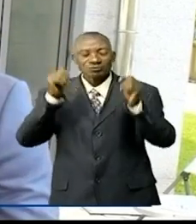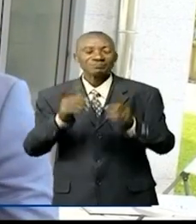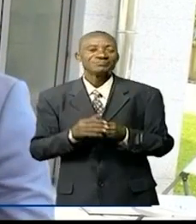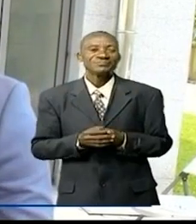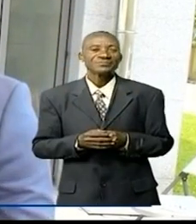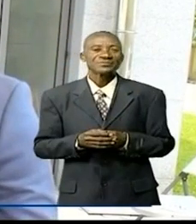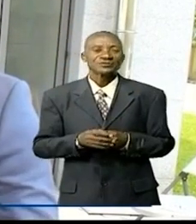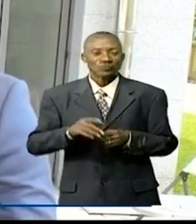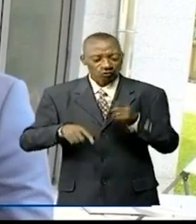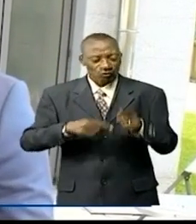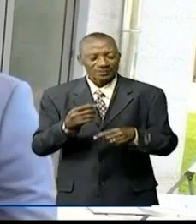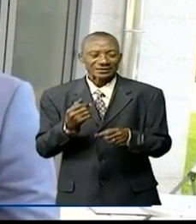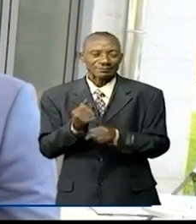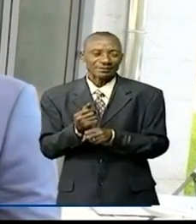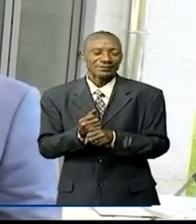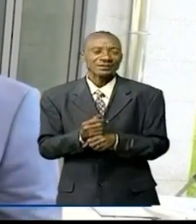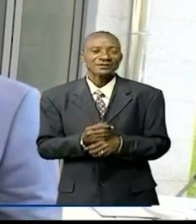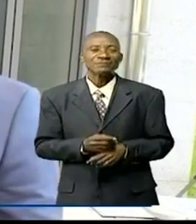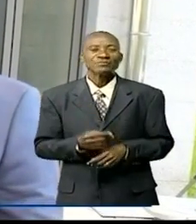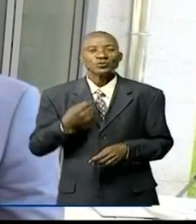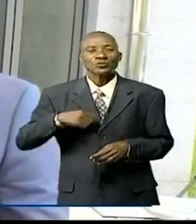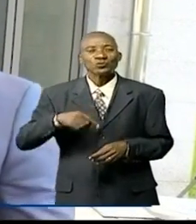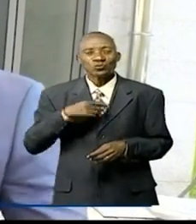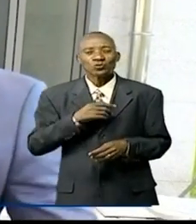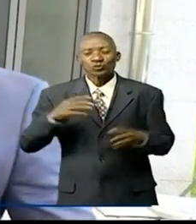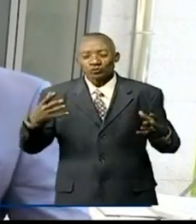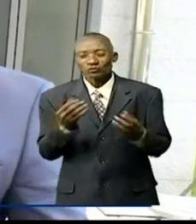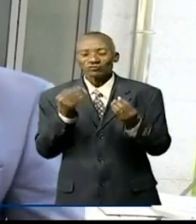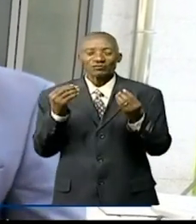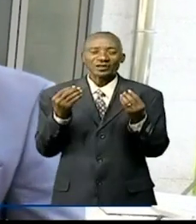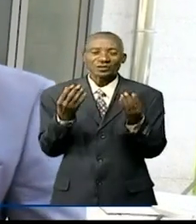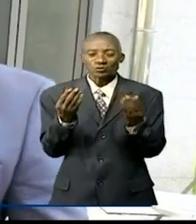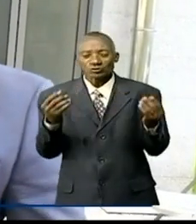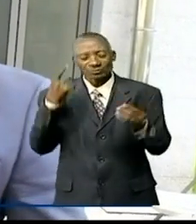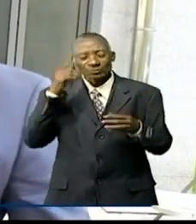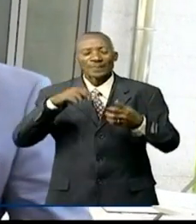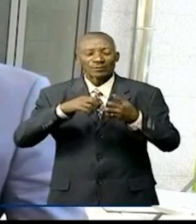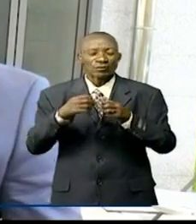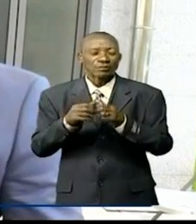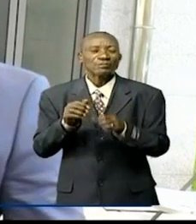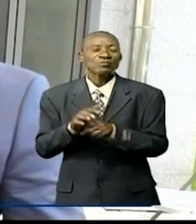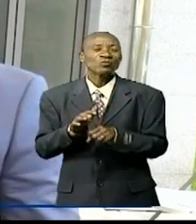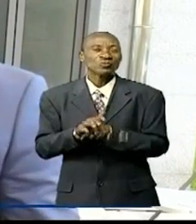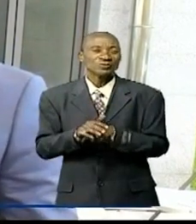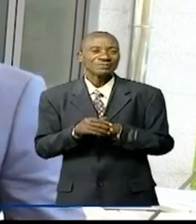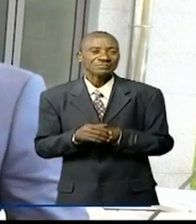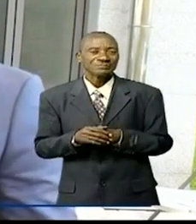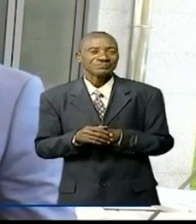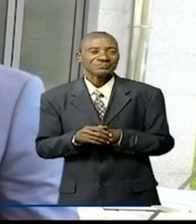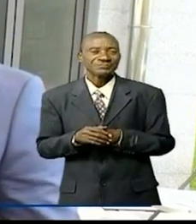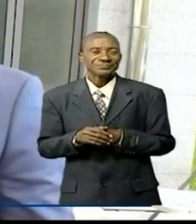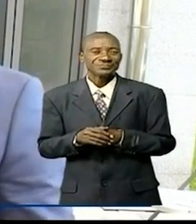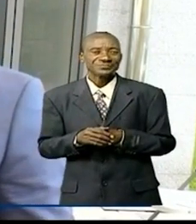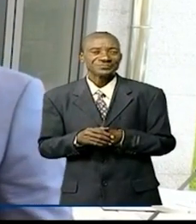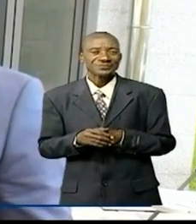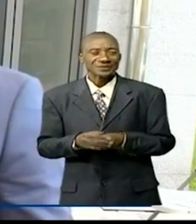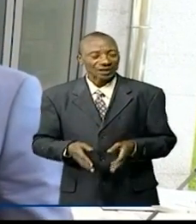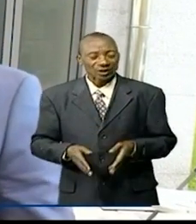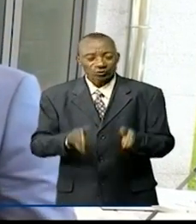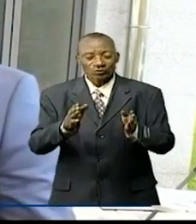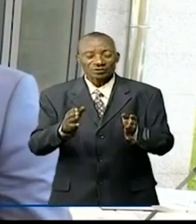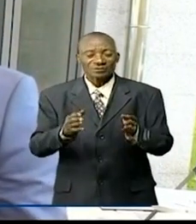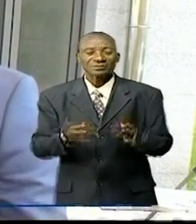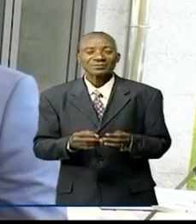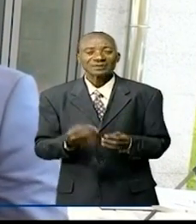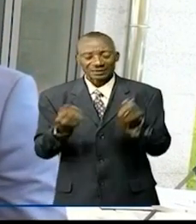adéquates aux problèmes majeurs que nous connaissons. Le train reste le moyen de transport de masse par excellence.